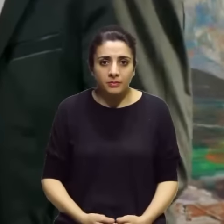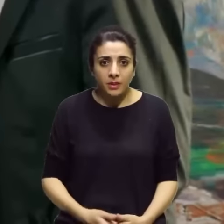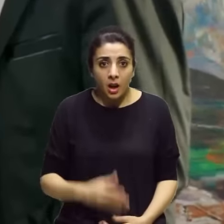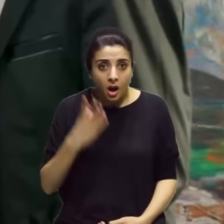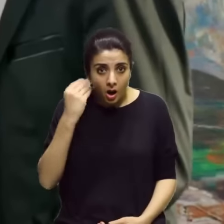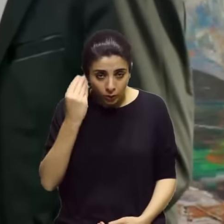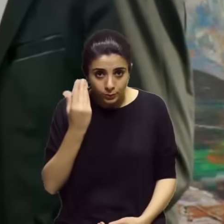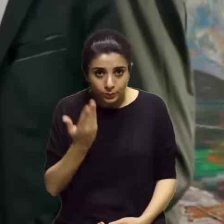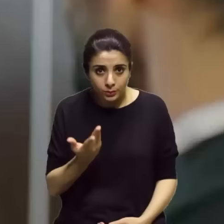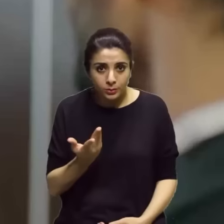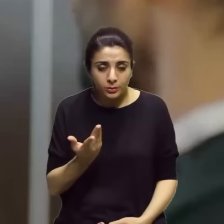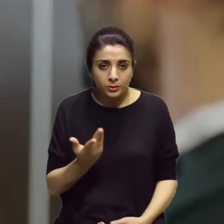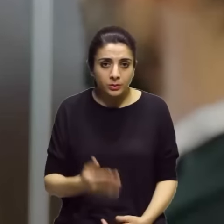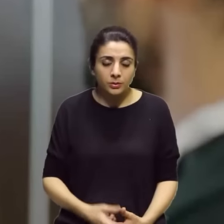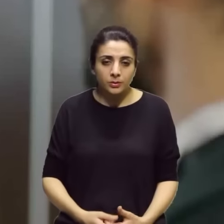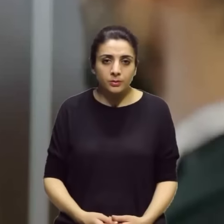Anlıyorsun değil mi beni?